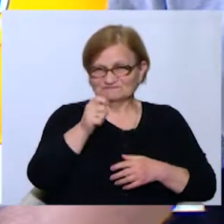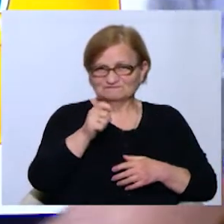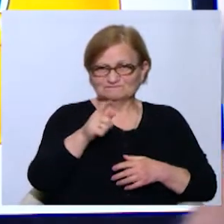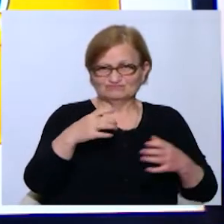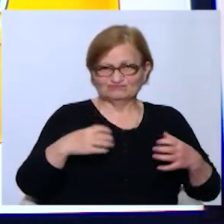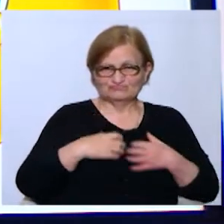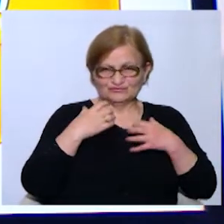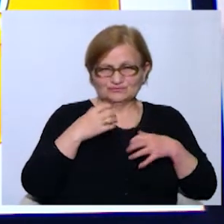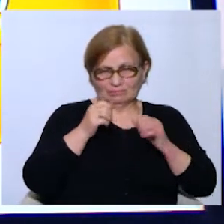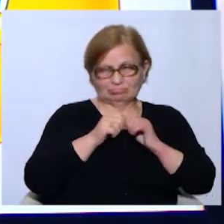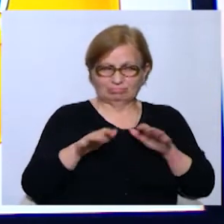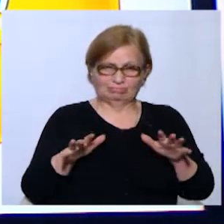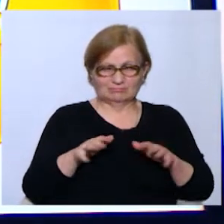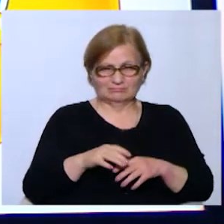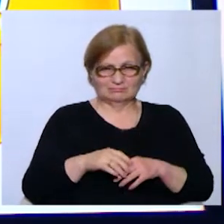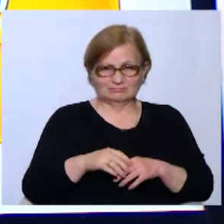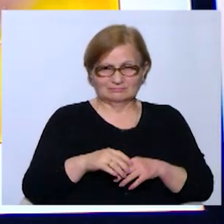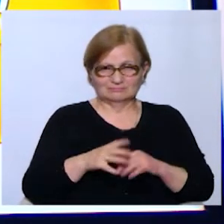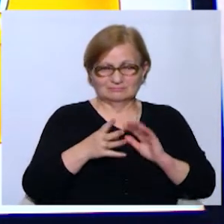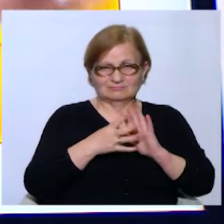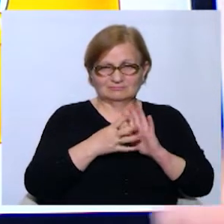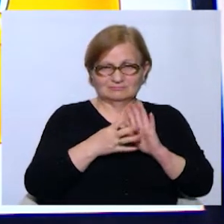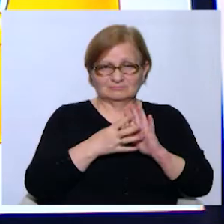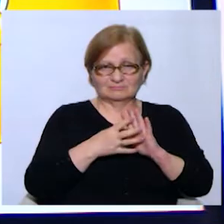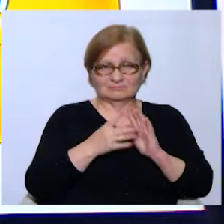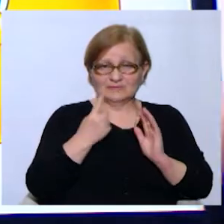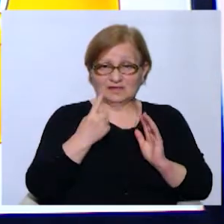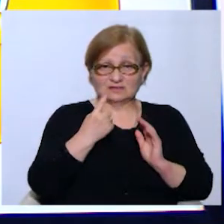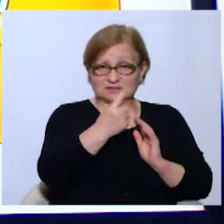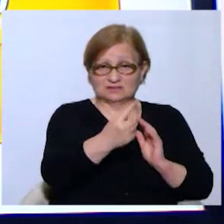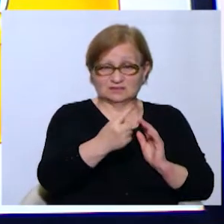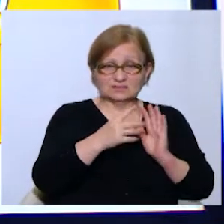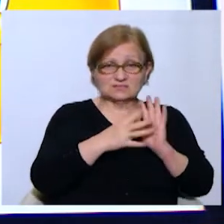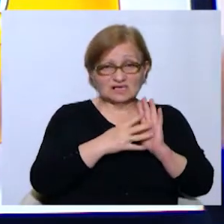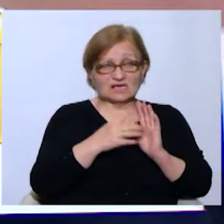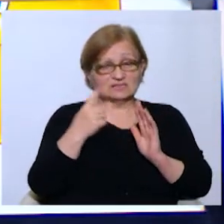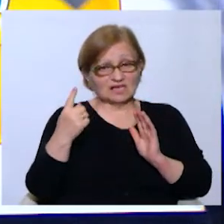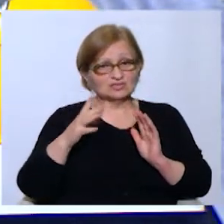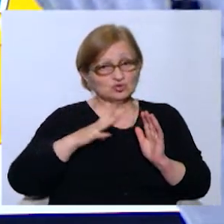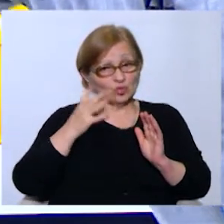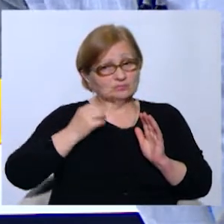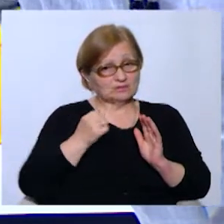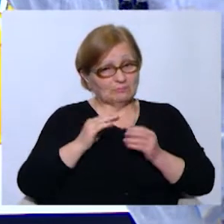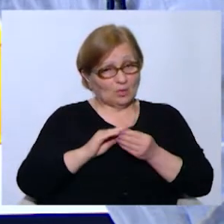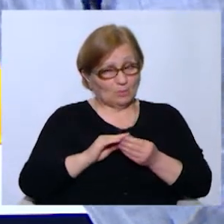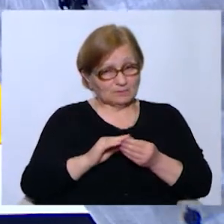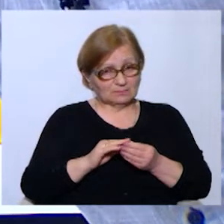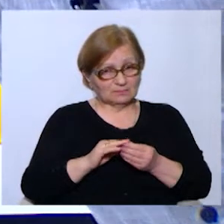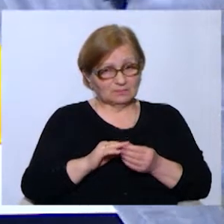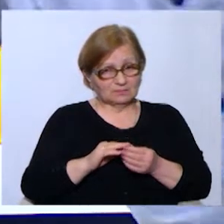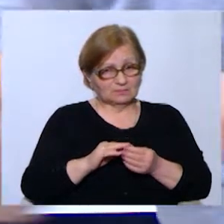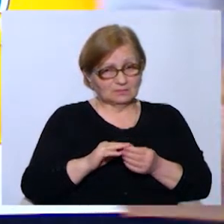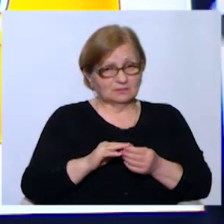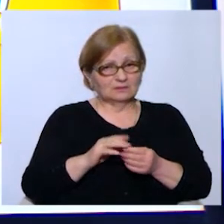სასწაულია პირდაპირ. ესე იგი, 9-იანისთვის მე მჭირდება 1. 9 და 1 იყვნენ მეგობრები.